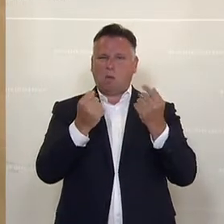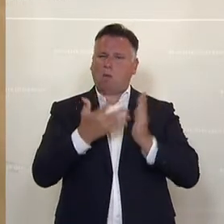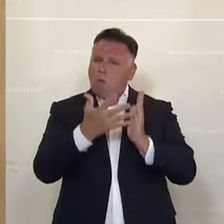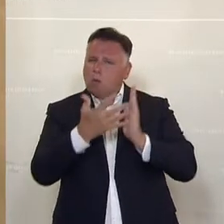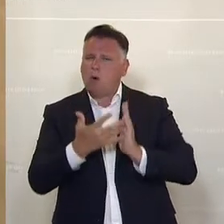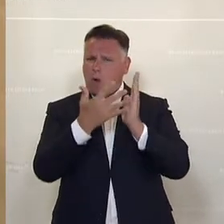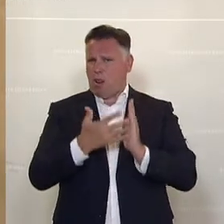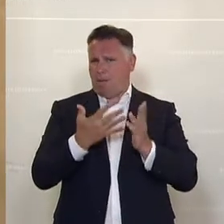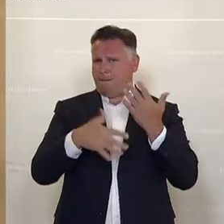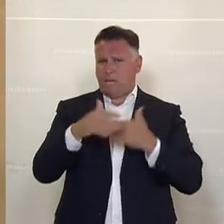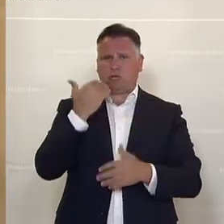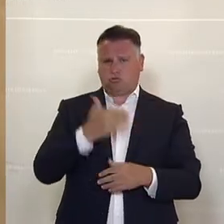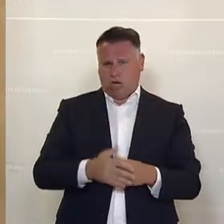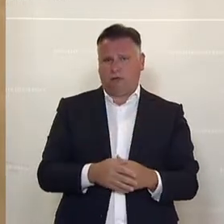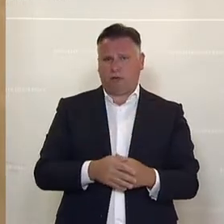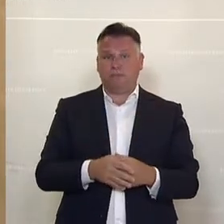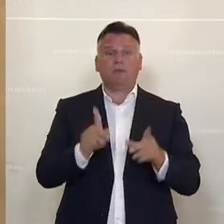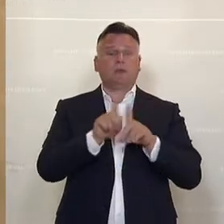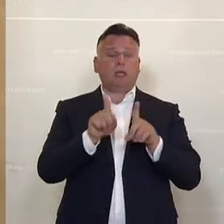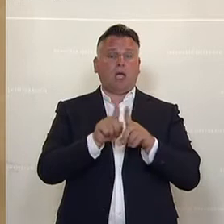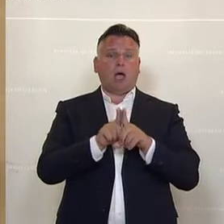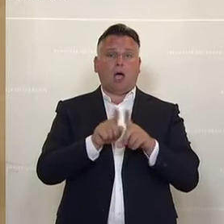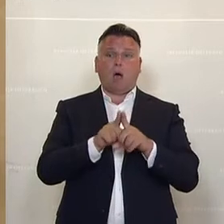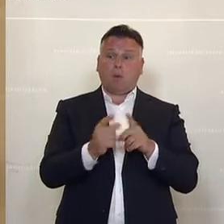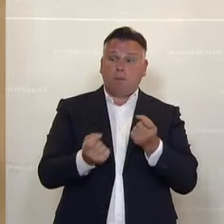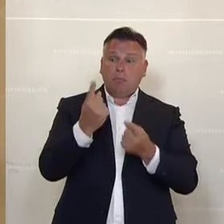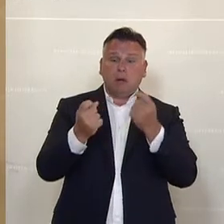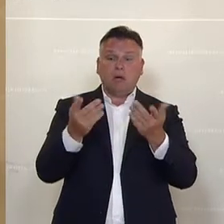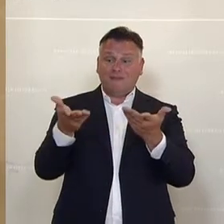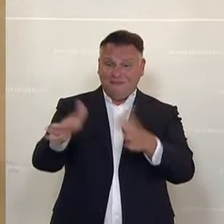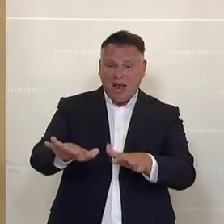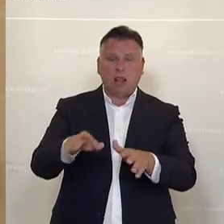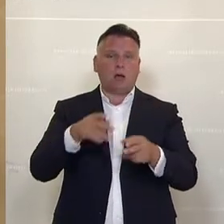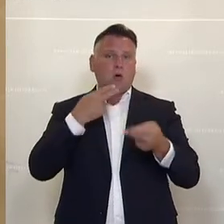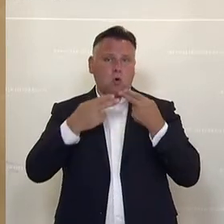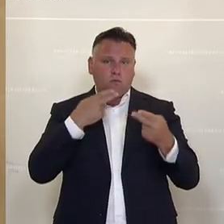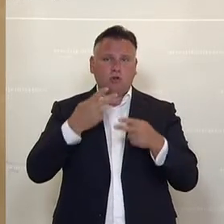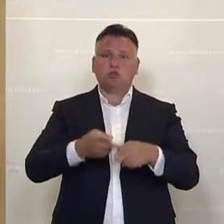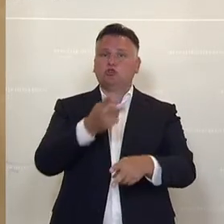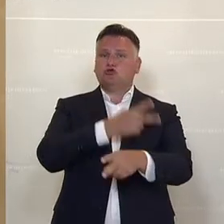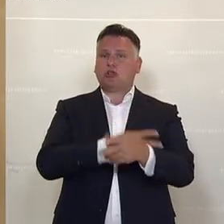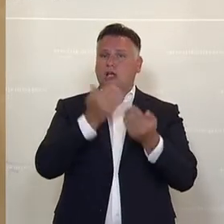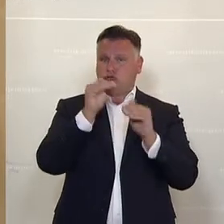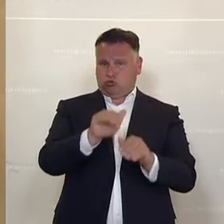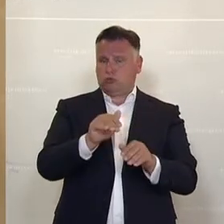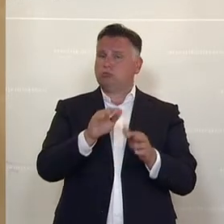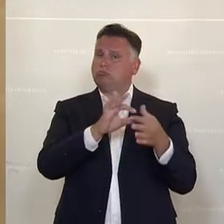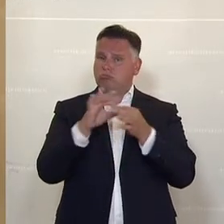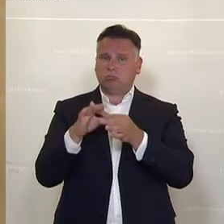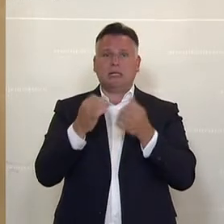Qualitätssicherungssystemen. Es gibt die Einführung von Fallkonferenzen für den Aufgabenbereich Staatsschutz nach dem Vorbild